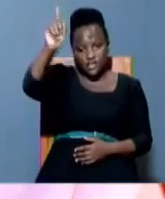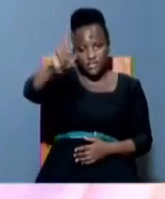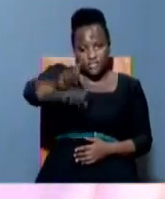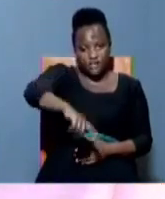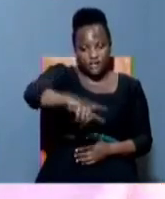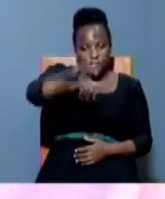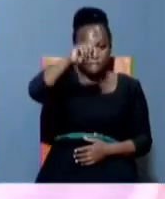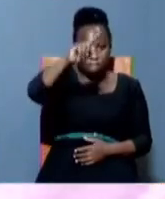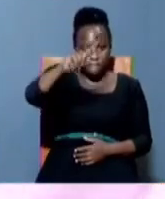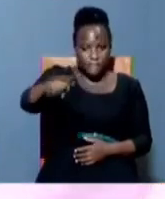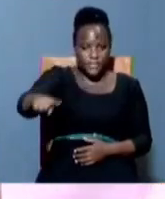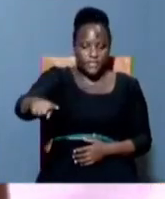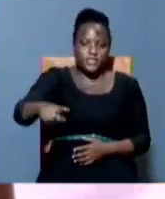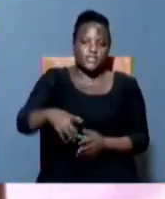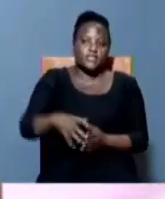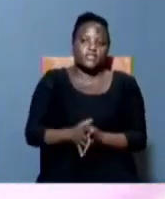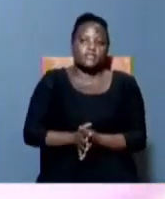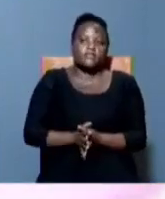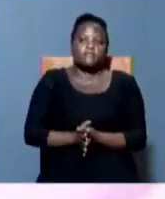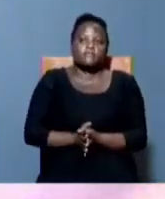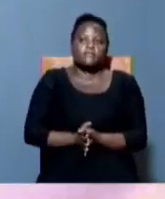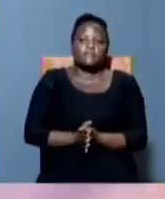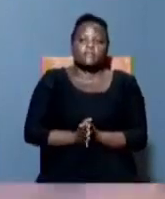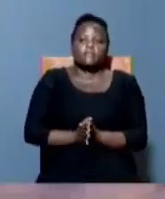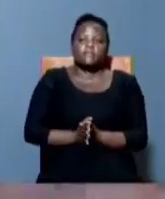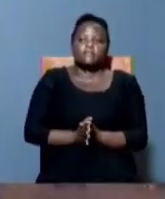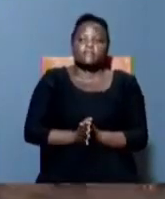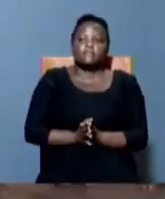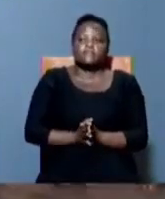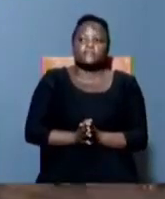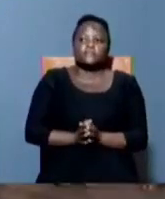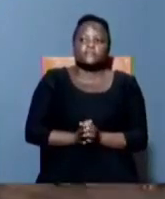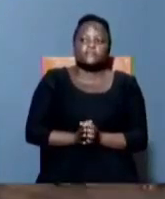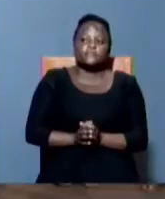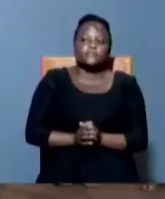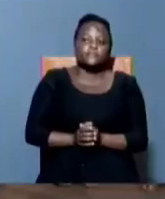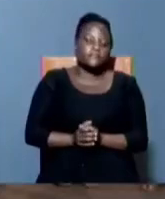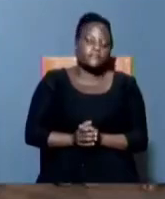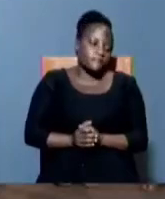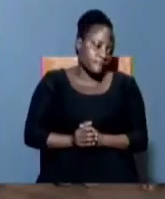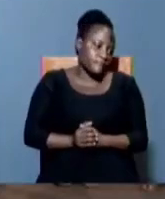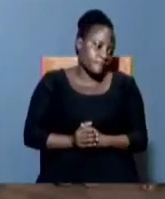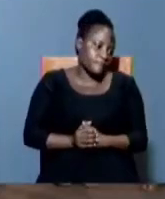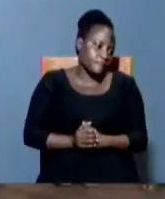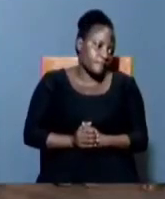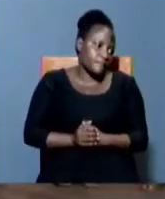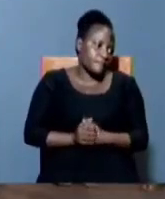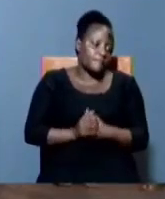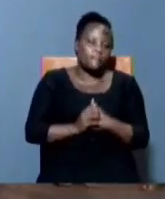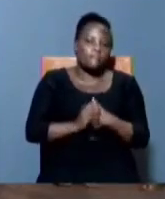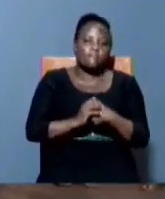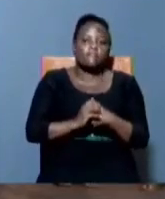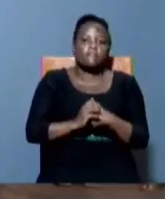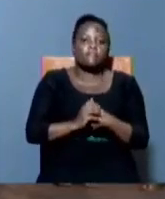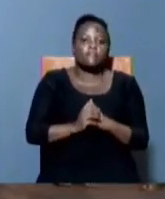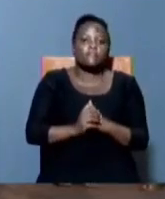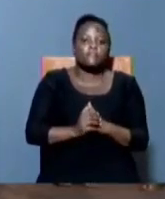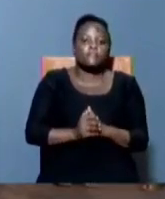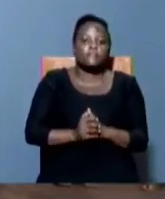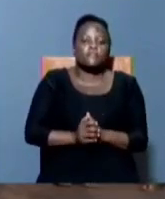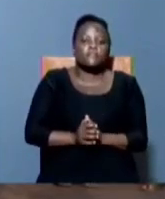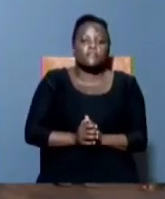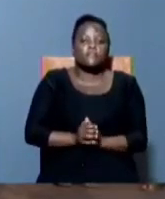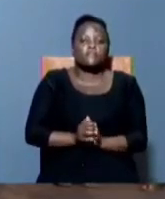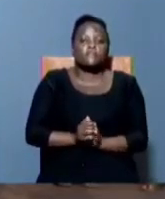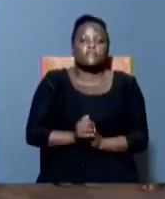Yashinda dhambi. Neema haijawahi shinda sheria. Neema imetukuza sheria. Neema yashinda dhambi. Tembeeni. Bwana wabariki sana